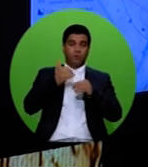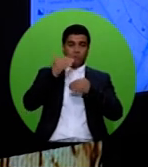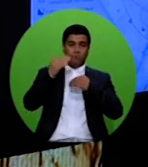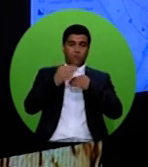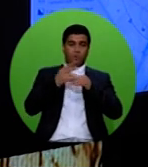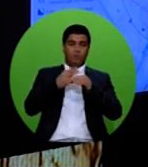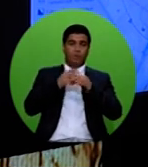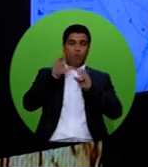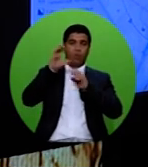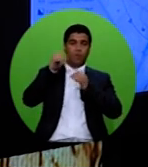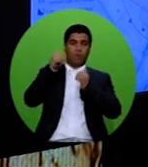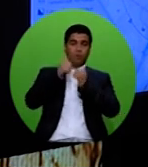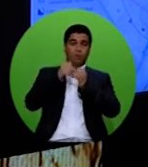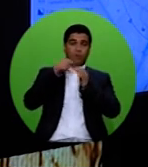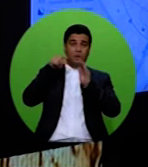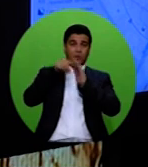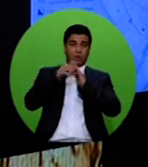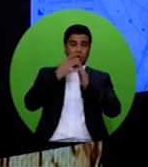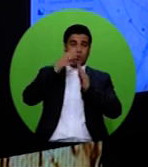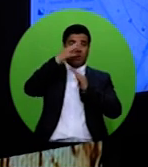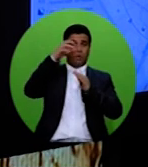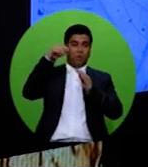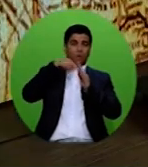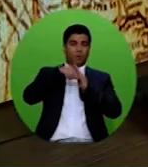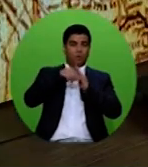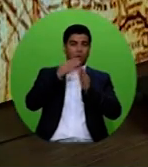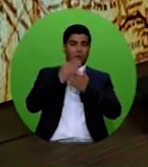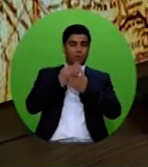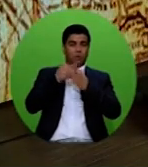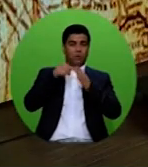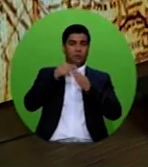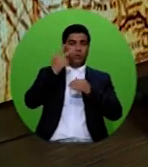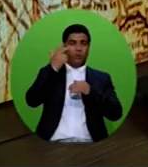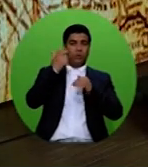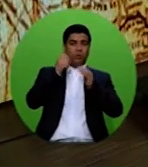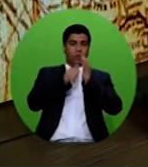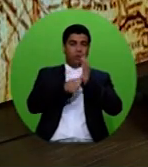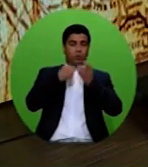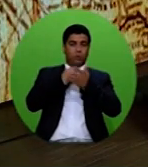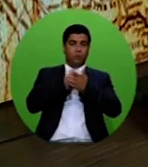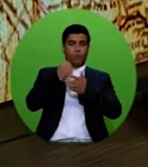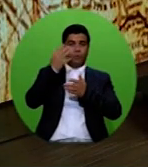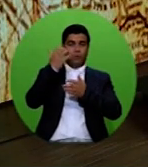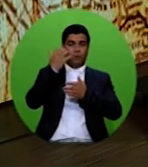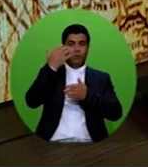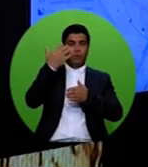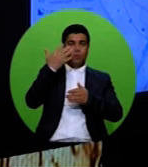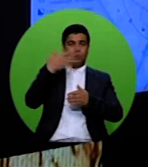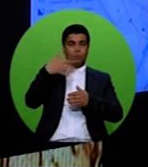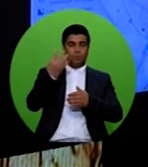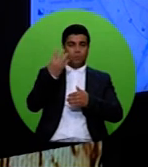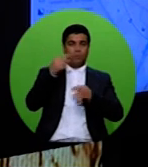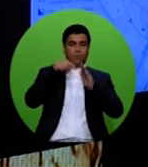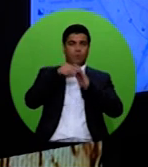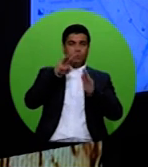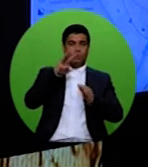к пригорным районам, здесь уже осадка выпадает от 368 до 545